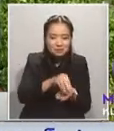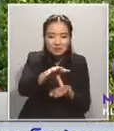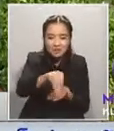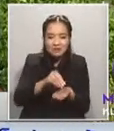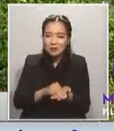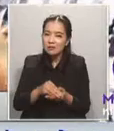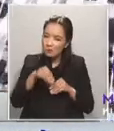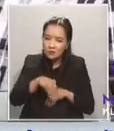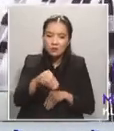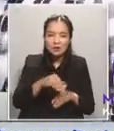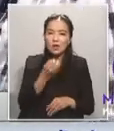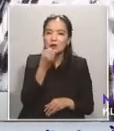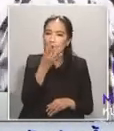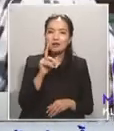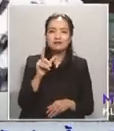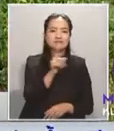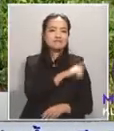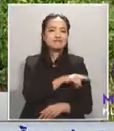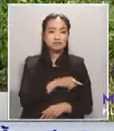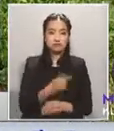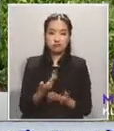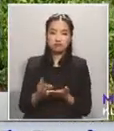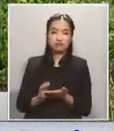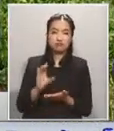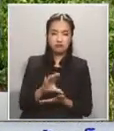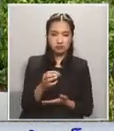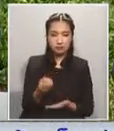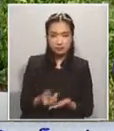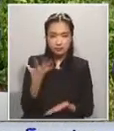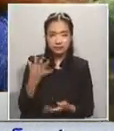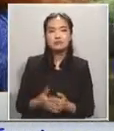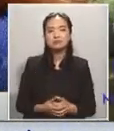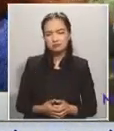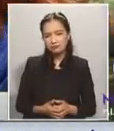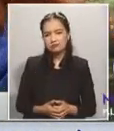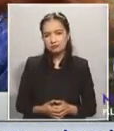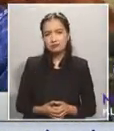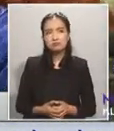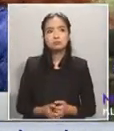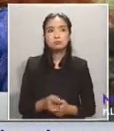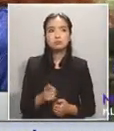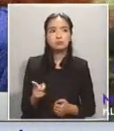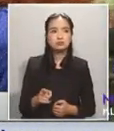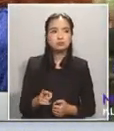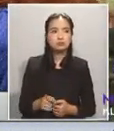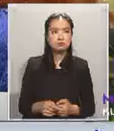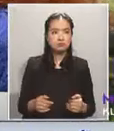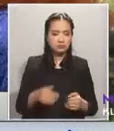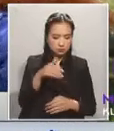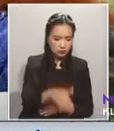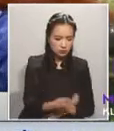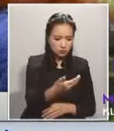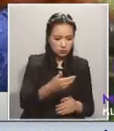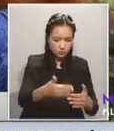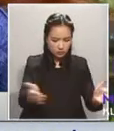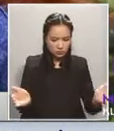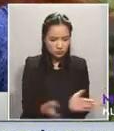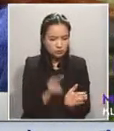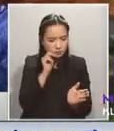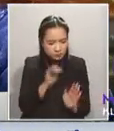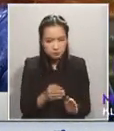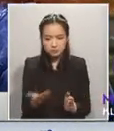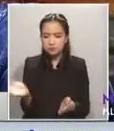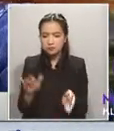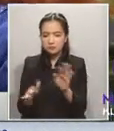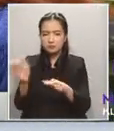เลย ค่ะ โอ้โหลงทุนไปเยอะไหมพี่ ลงทุนไปเยอะค่ะนี่ลงทุนขุดสระไป 20,000 ขุดดินด้วยแ